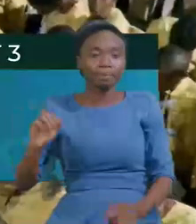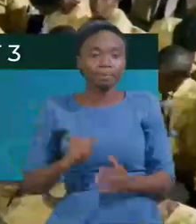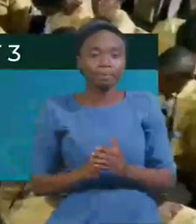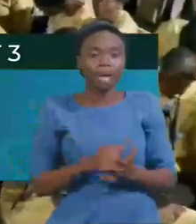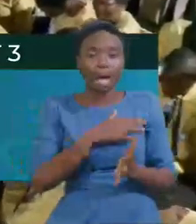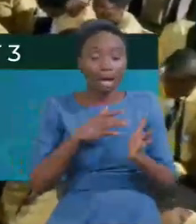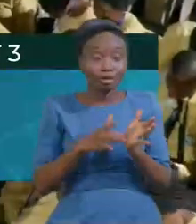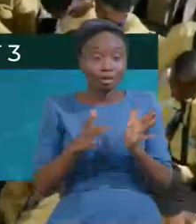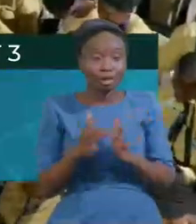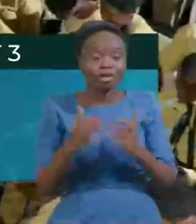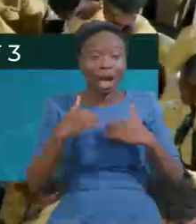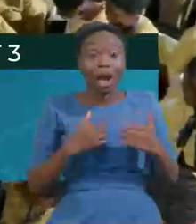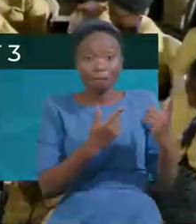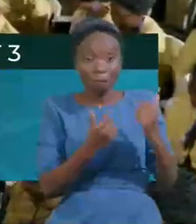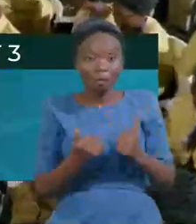Jésus alla dans la Galilée.